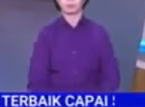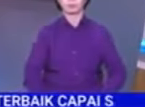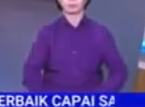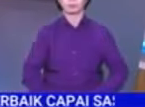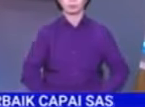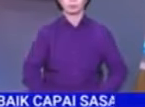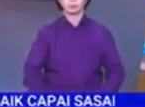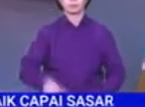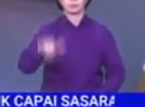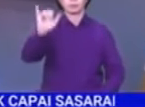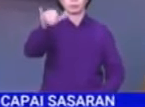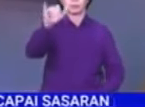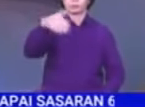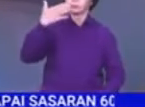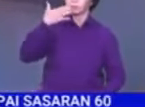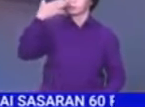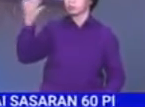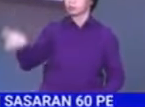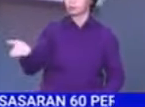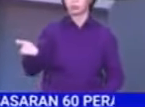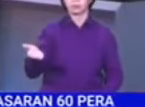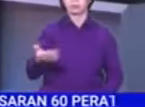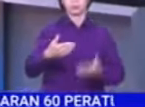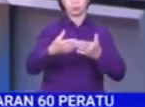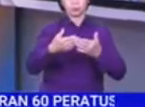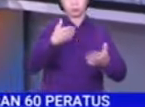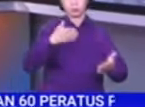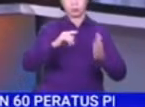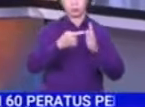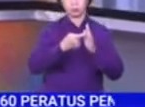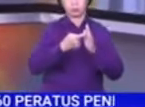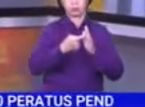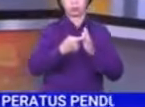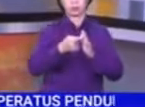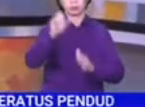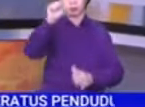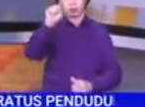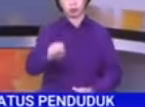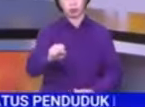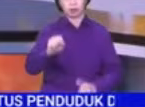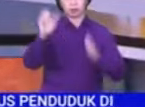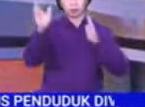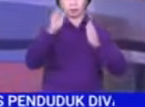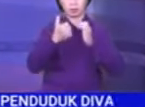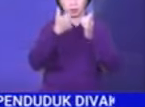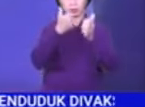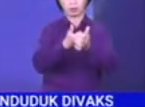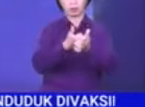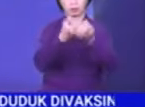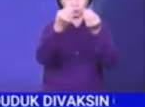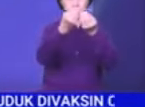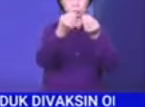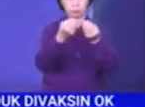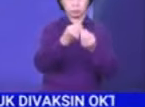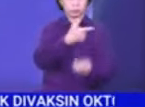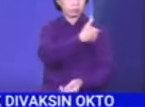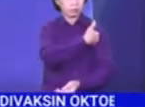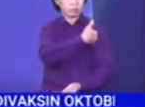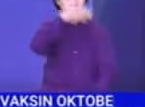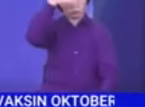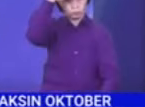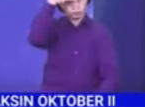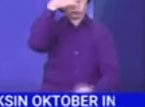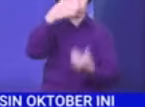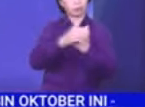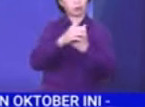Oh iya Lis terima kasih sebelum kita merekam paparan penuh berita Selatan tanah air kita ikuti dahulu statistik vaksinasi di